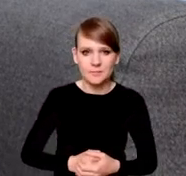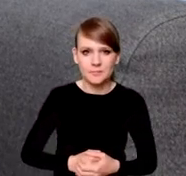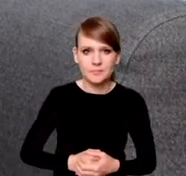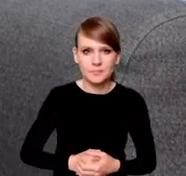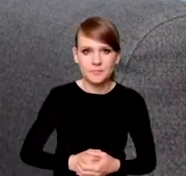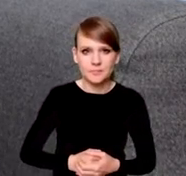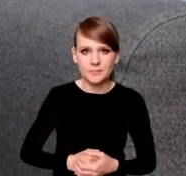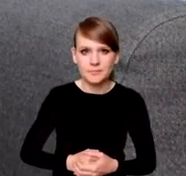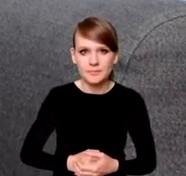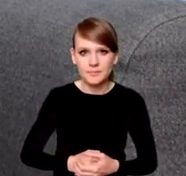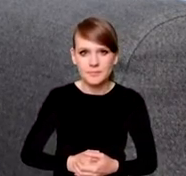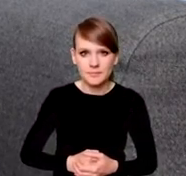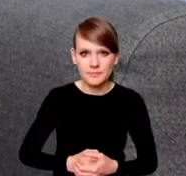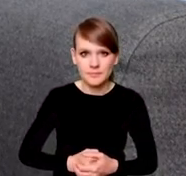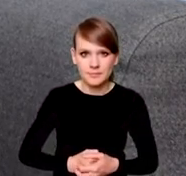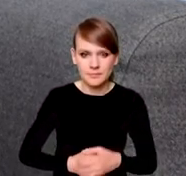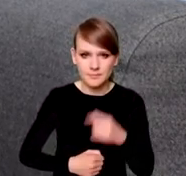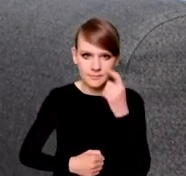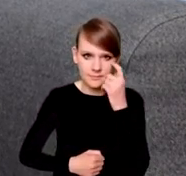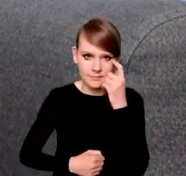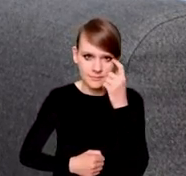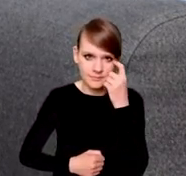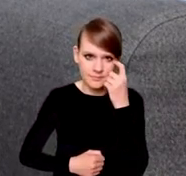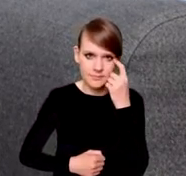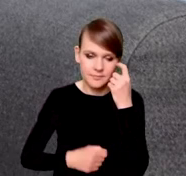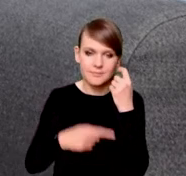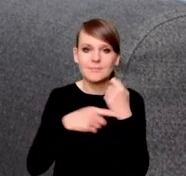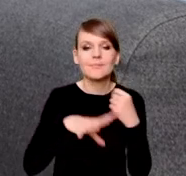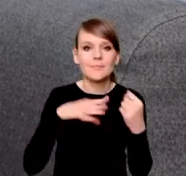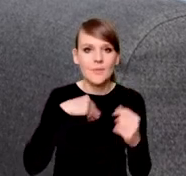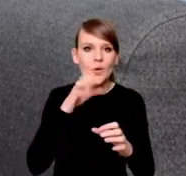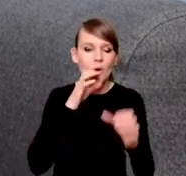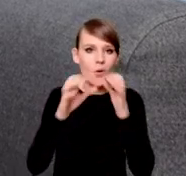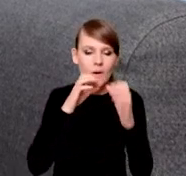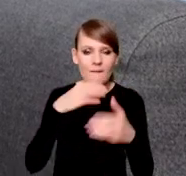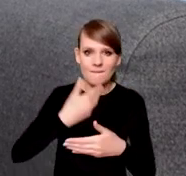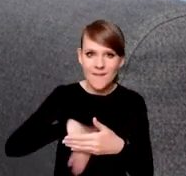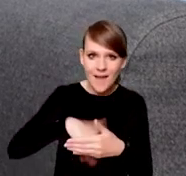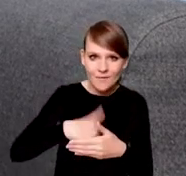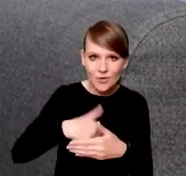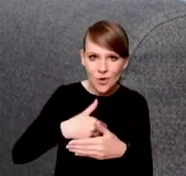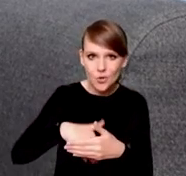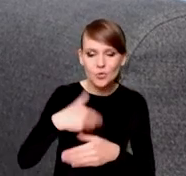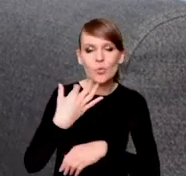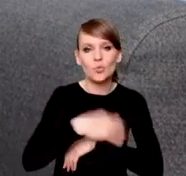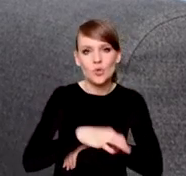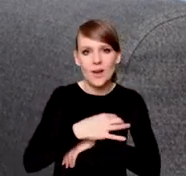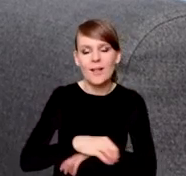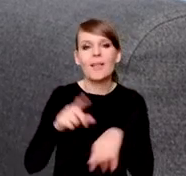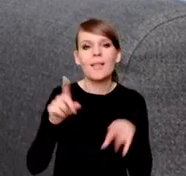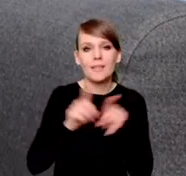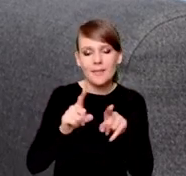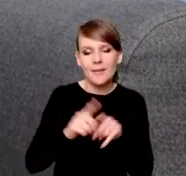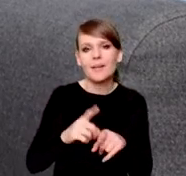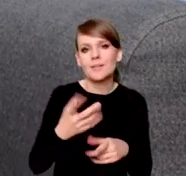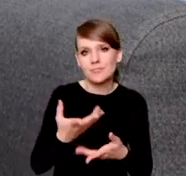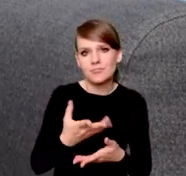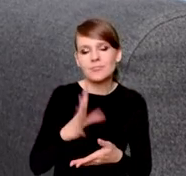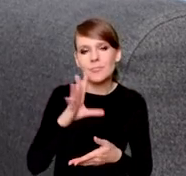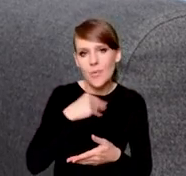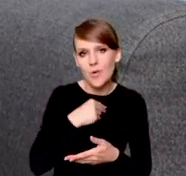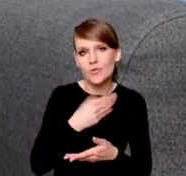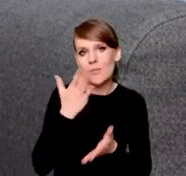na komunikację wewnątrz uczelni, komunikację z interesariuszami, ale także po prostu